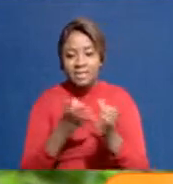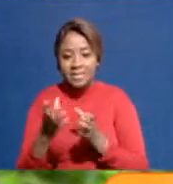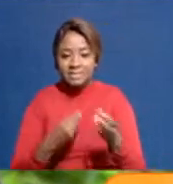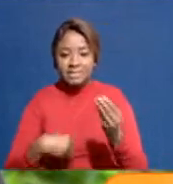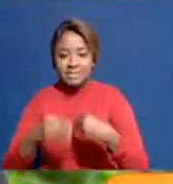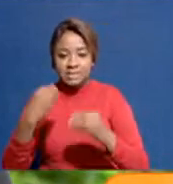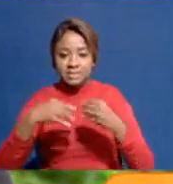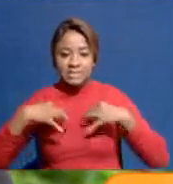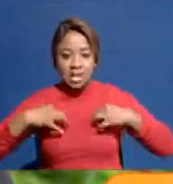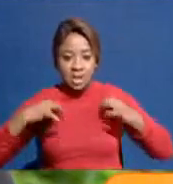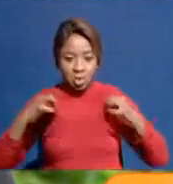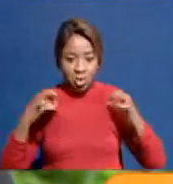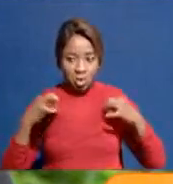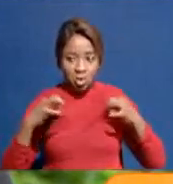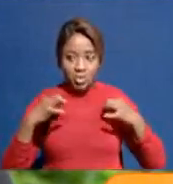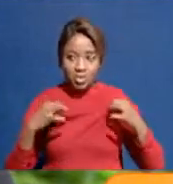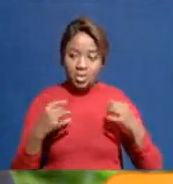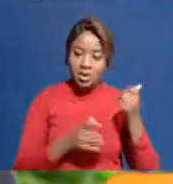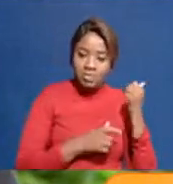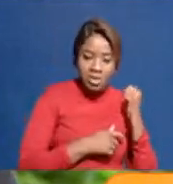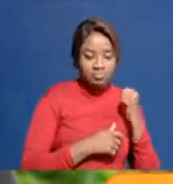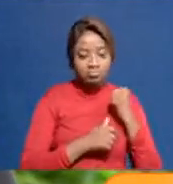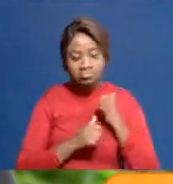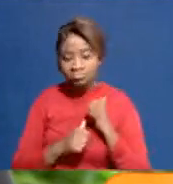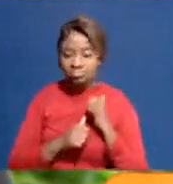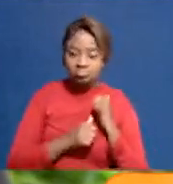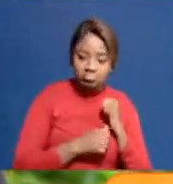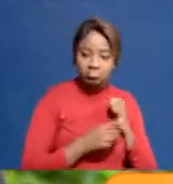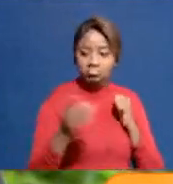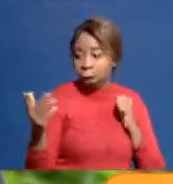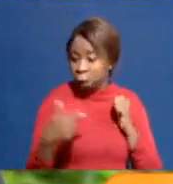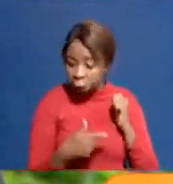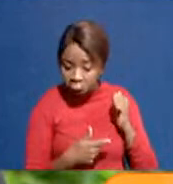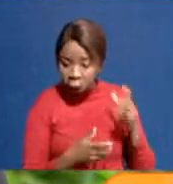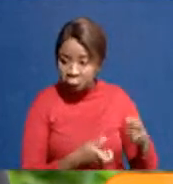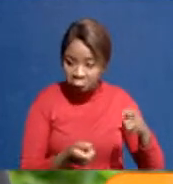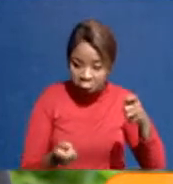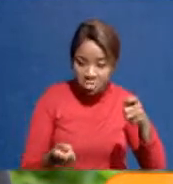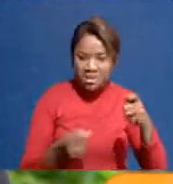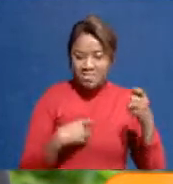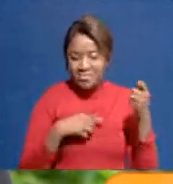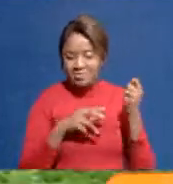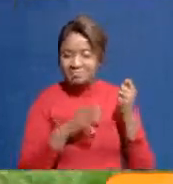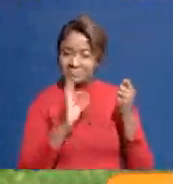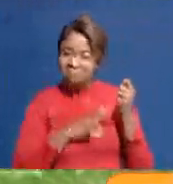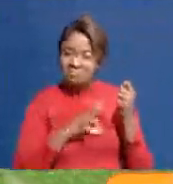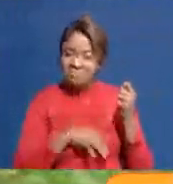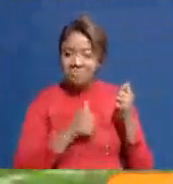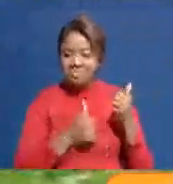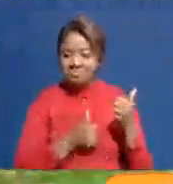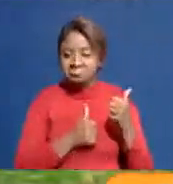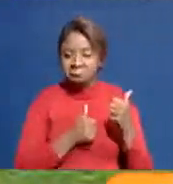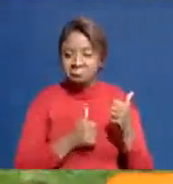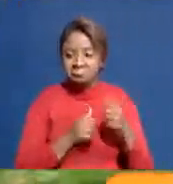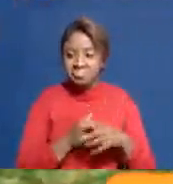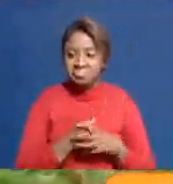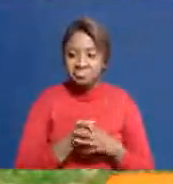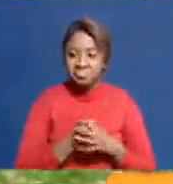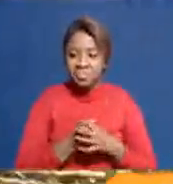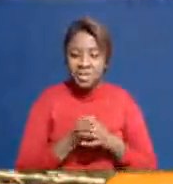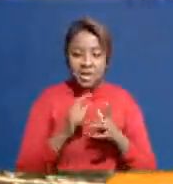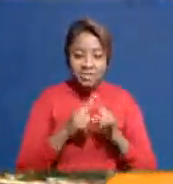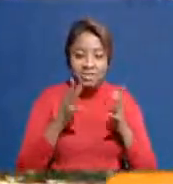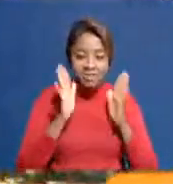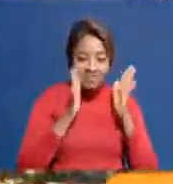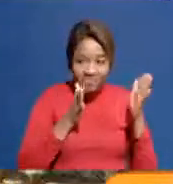manguo, ninatembeza. So ninaona income yangu si mbaya. Lengo kuu la kugeukia miradi